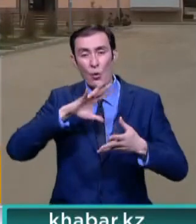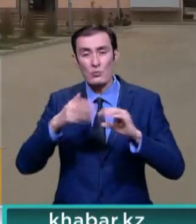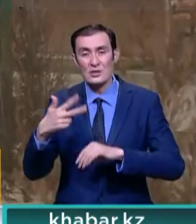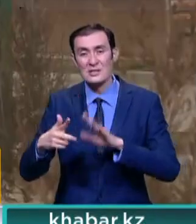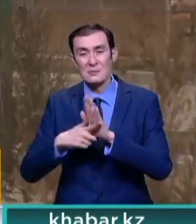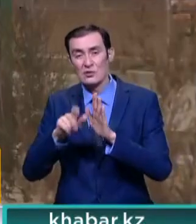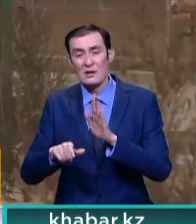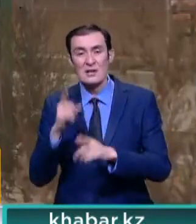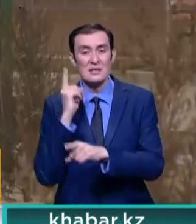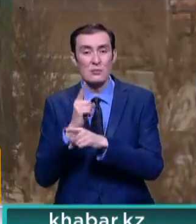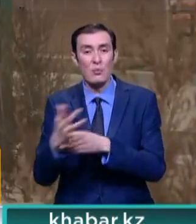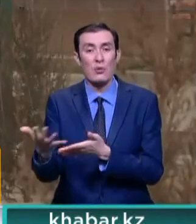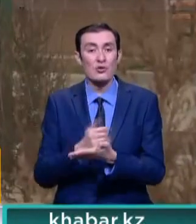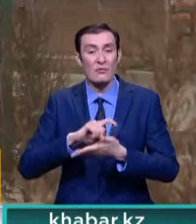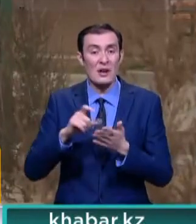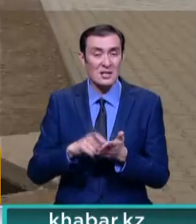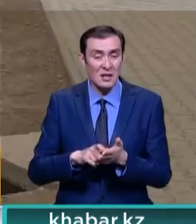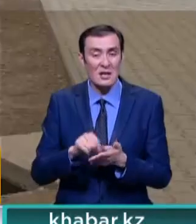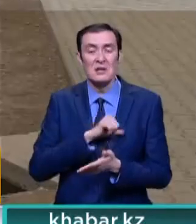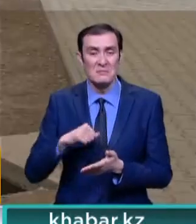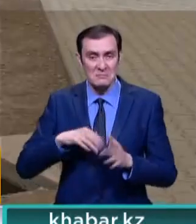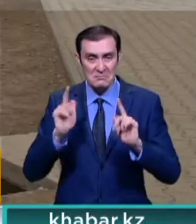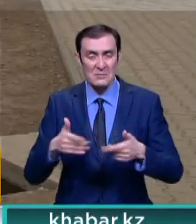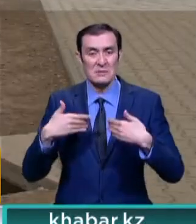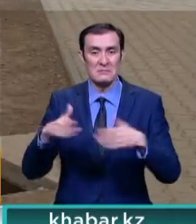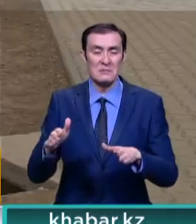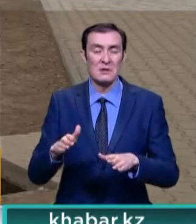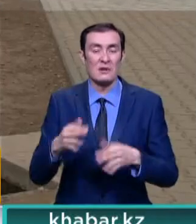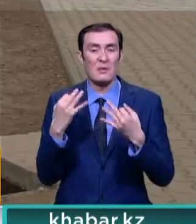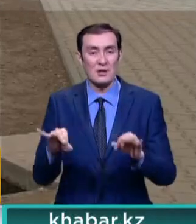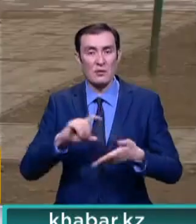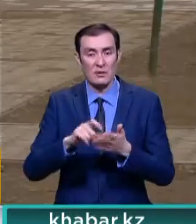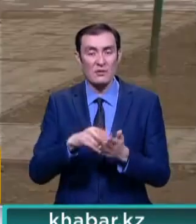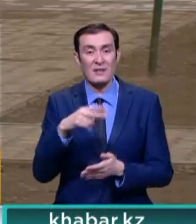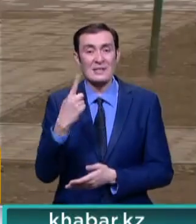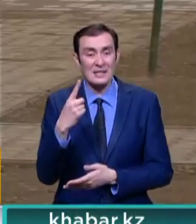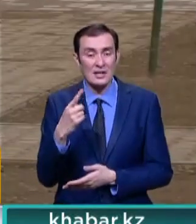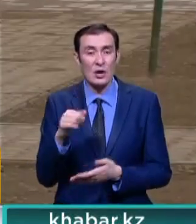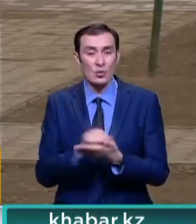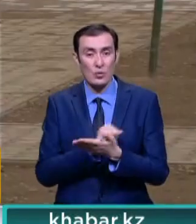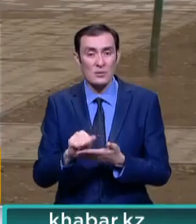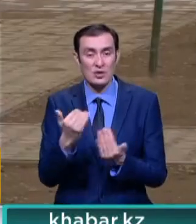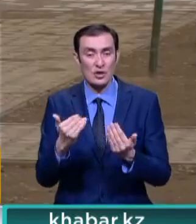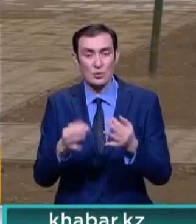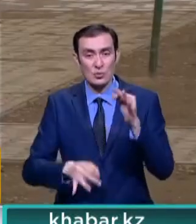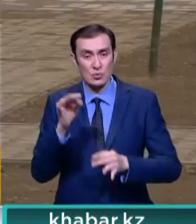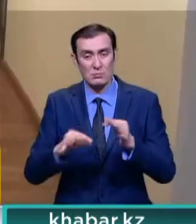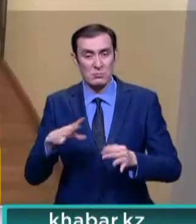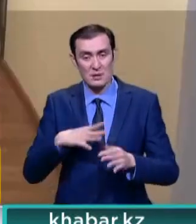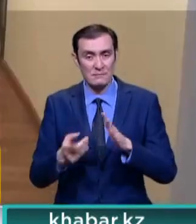37 человек, незаконно получивших квартиры, добровольно освободили жилплощадь. Еще 21 материал рассматривался в